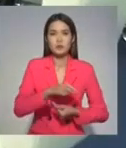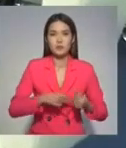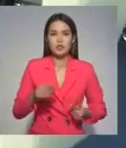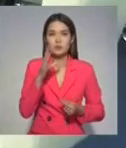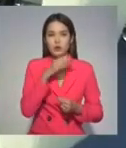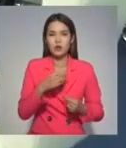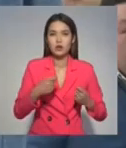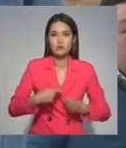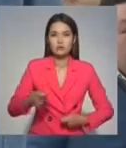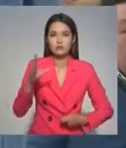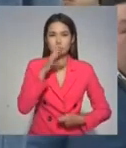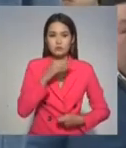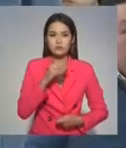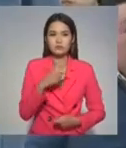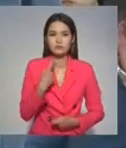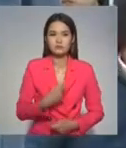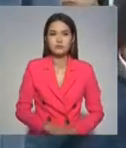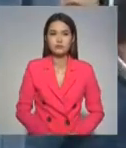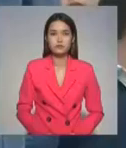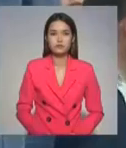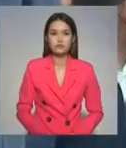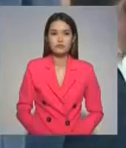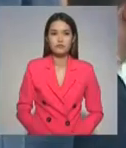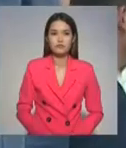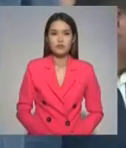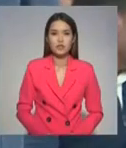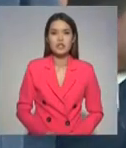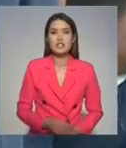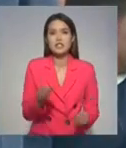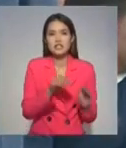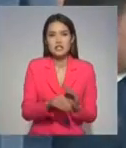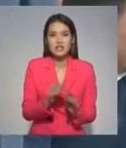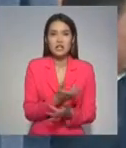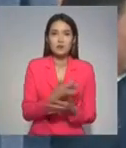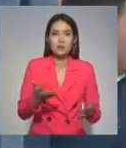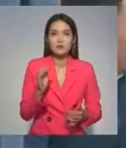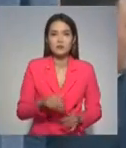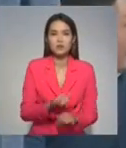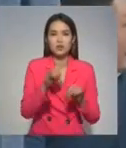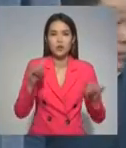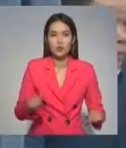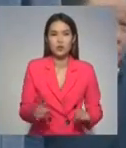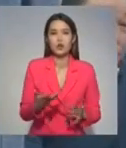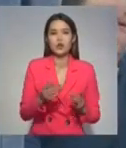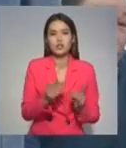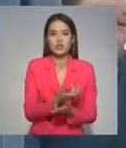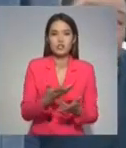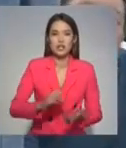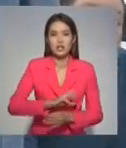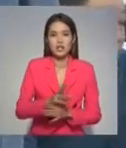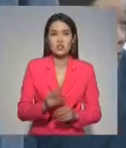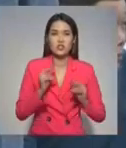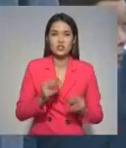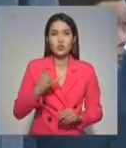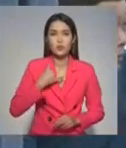кетіп қалатынын жеткізді. Салық органдарынан менде виза S5 жоқтығына байланысты сотқа талап арыз келді. Шынымды айтсам, мен